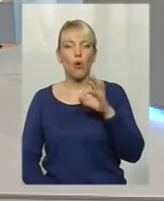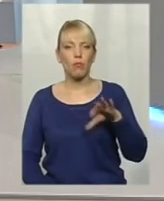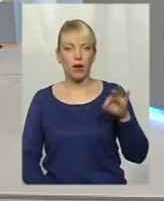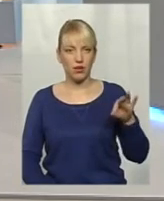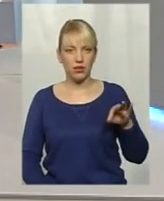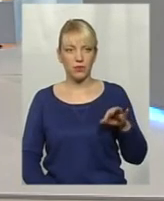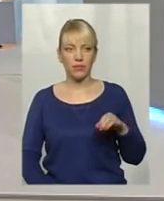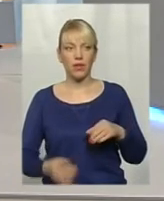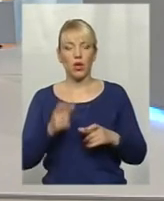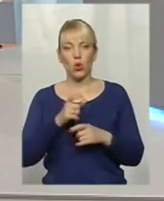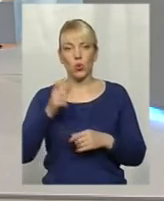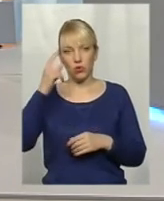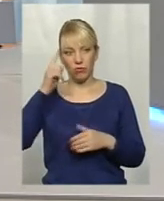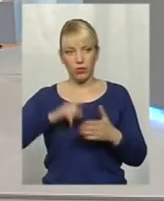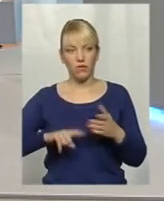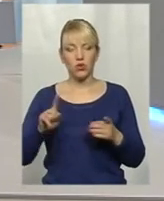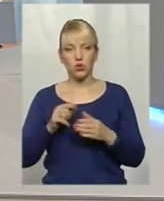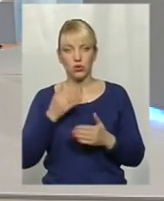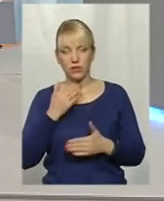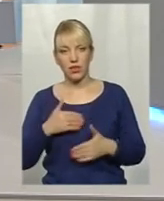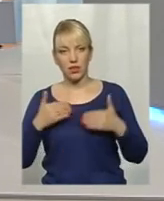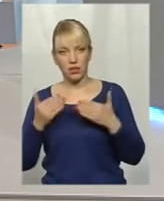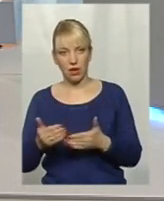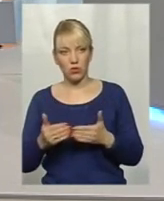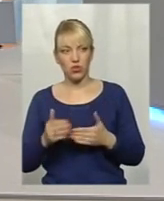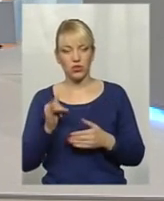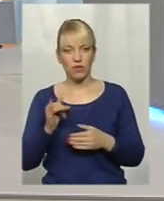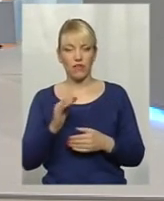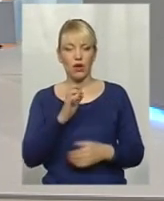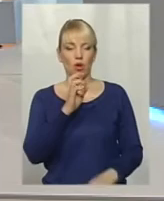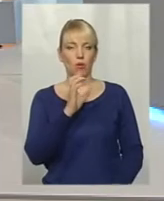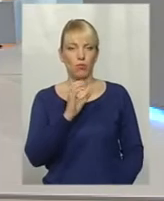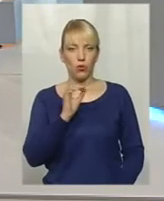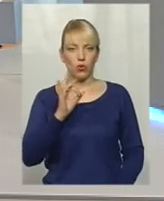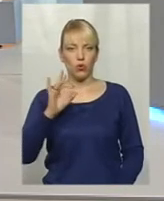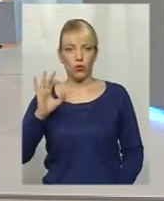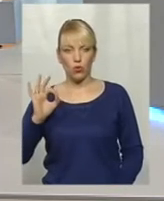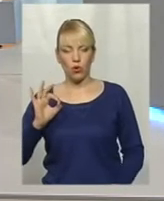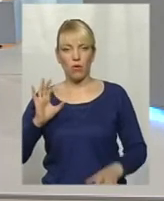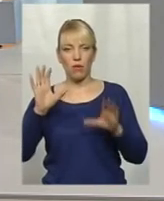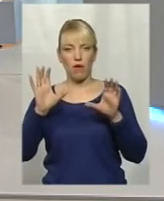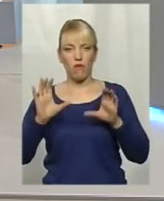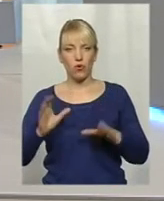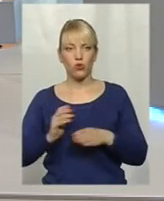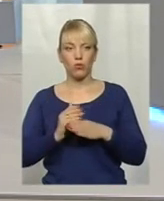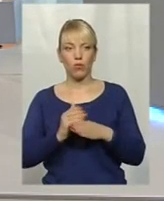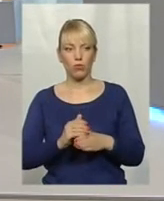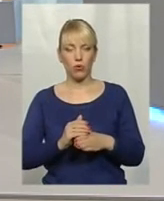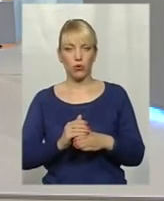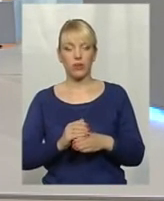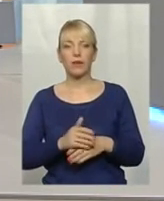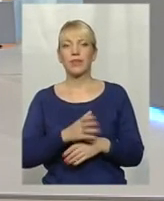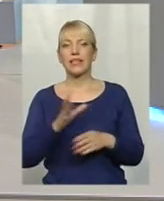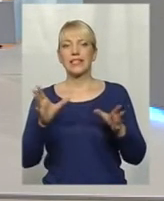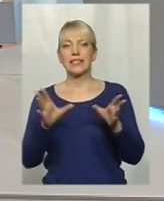впевнені, що звертаючись в мережу бюро правової допомоги, з ними